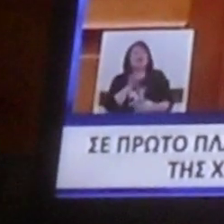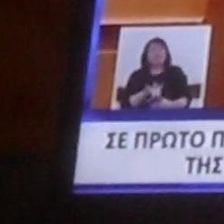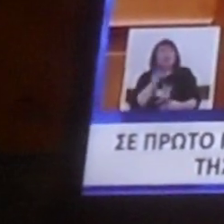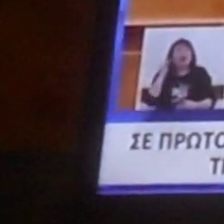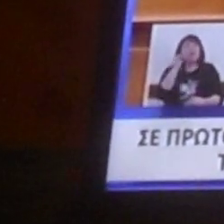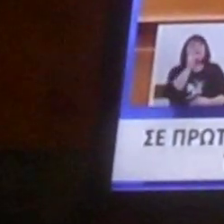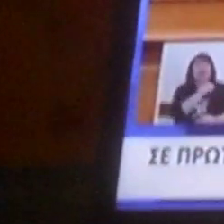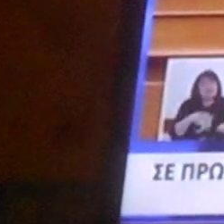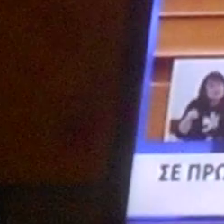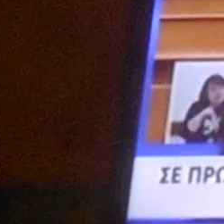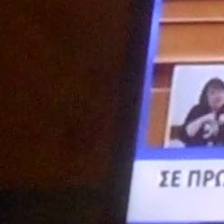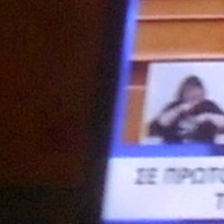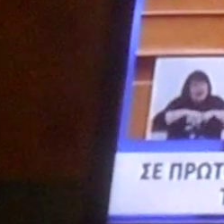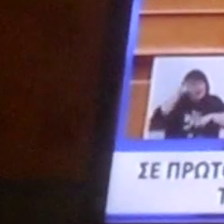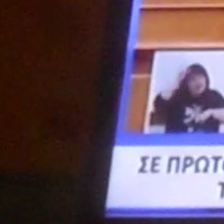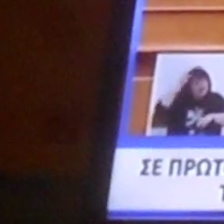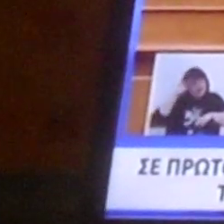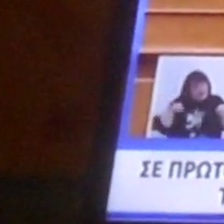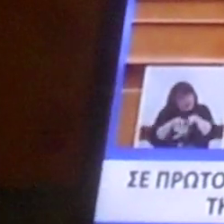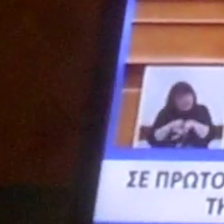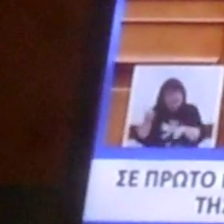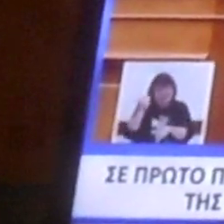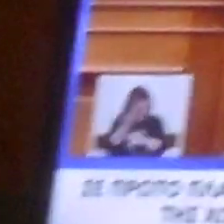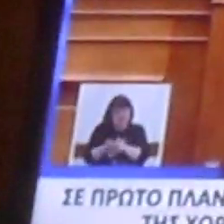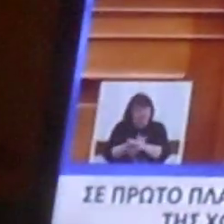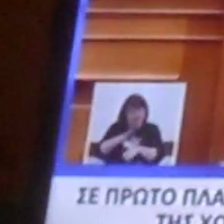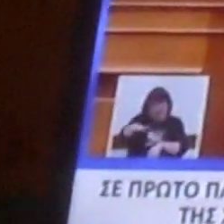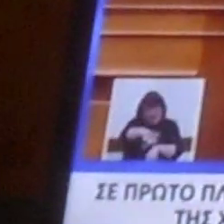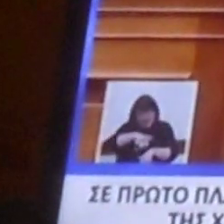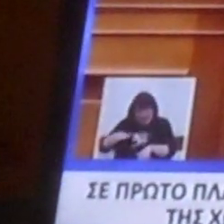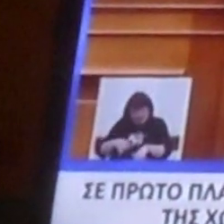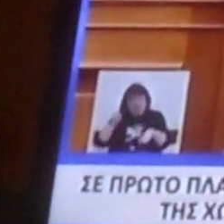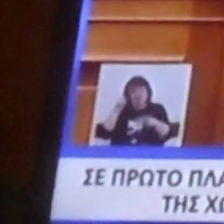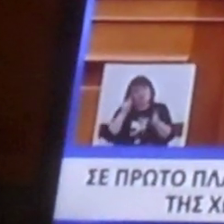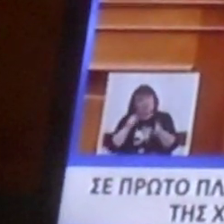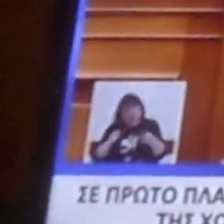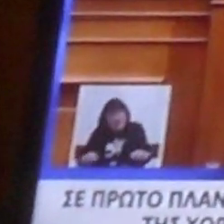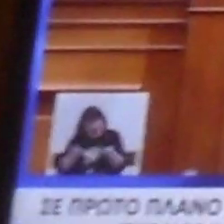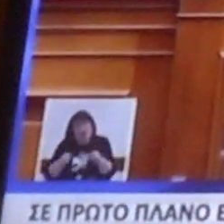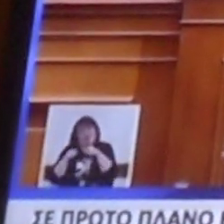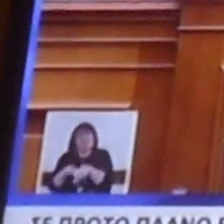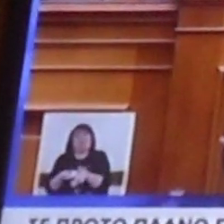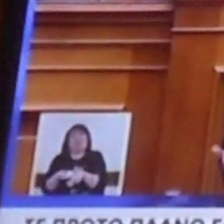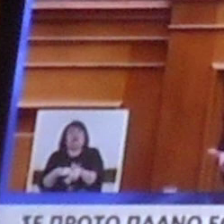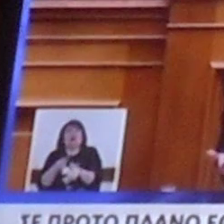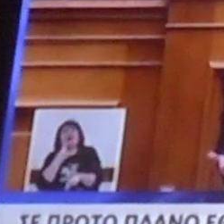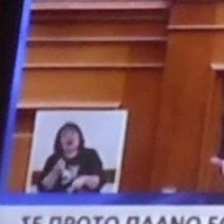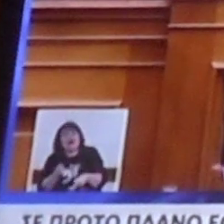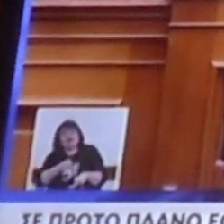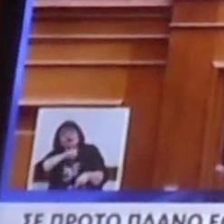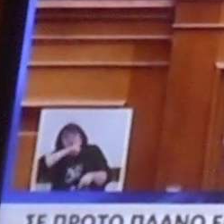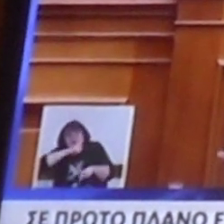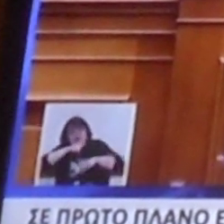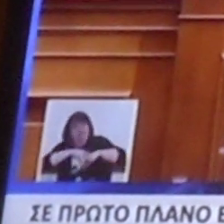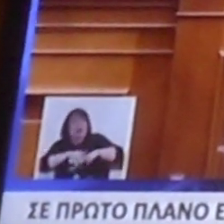να παρακολουθήσουν, να προσέξουν. Και κανένας δεν θα του πει ποτέ γιατί τον ακολουθεί σε κάτι που είναι ορθό. Σας θυμίζω και κλείνω και ευχαριστώ για τον